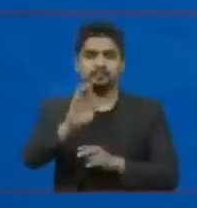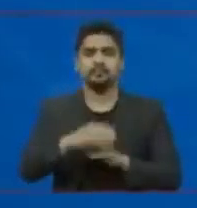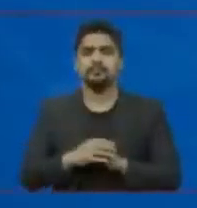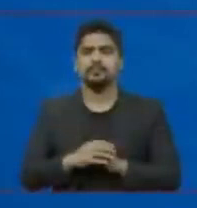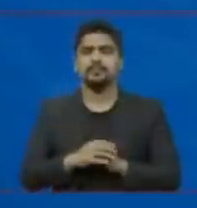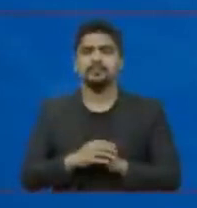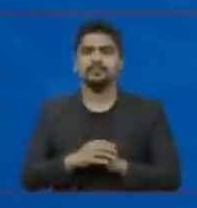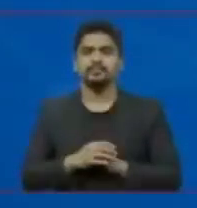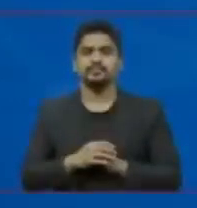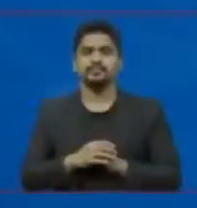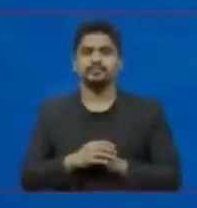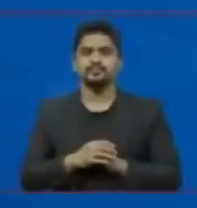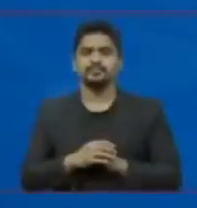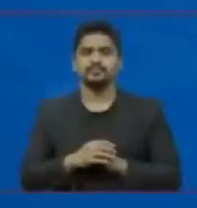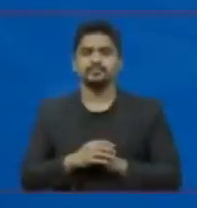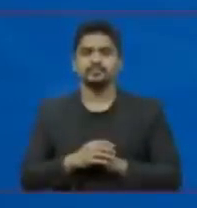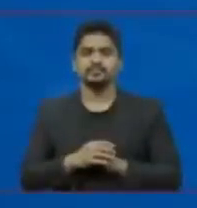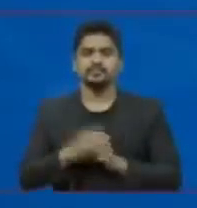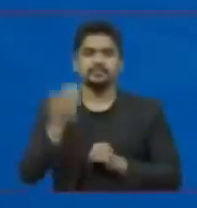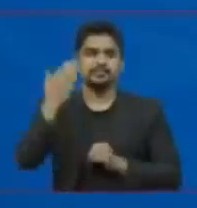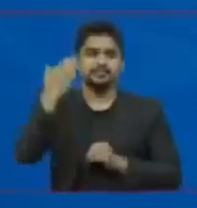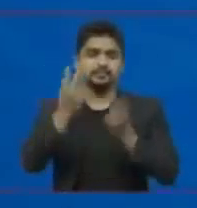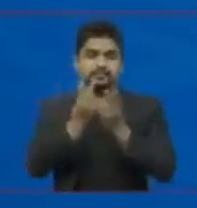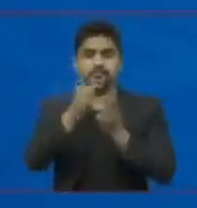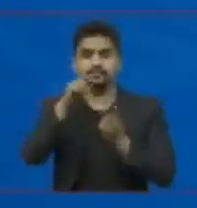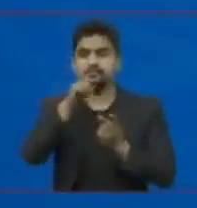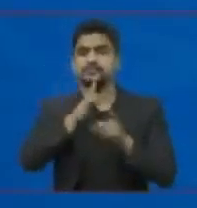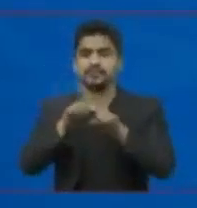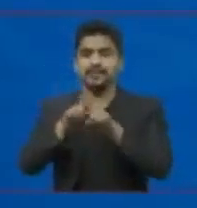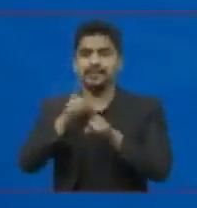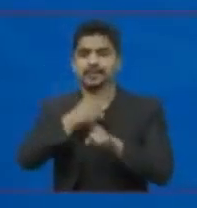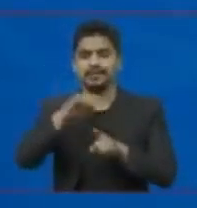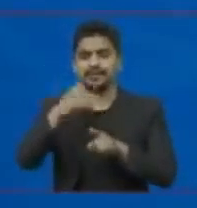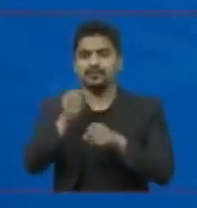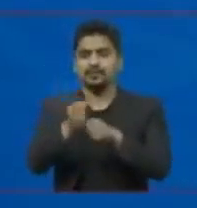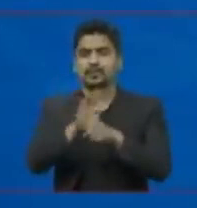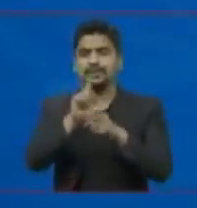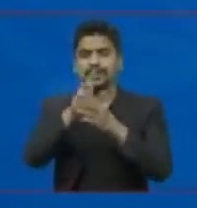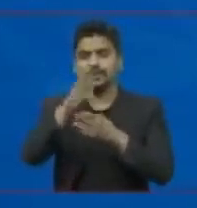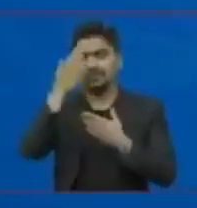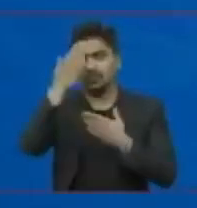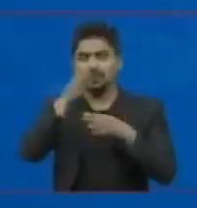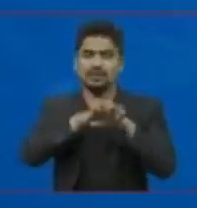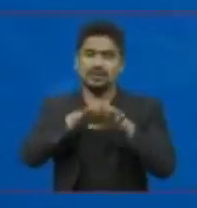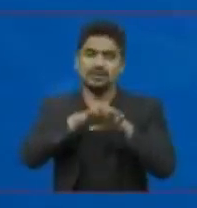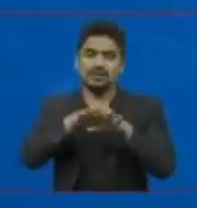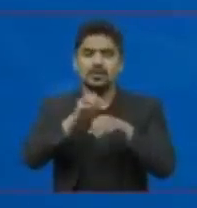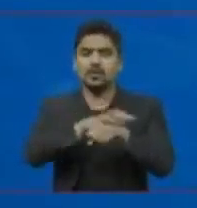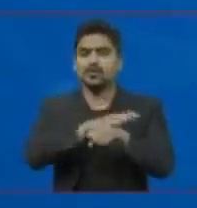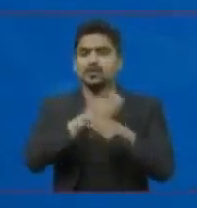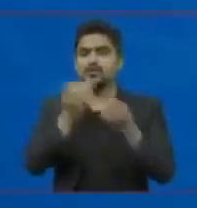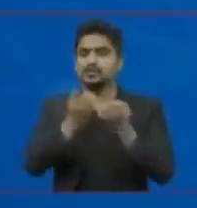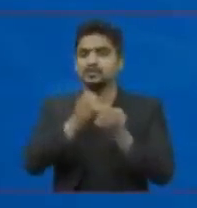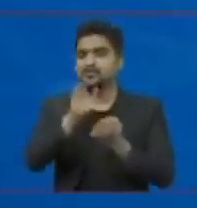मन्त्रालयले विदेशी पाहुनालाई पीसीआर नतिजा नेगेटिभ आए मात्रै होटलमा राख्न भनेको छ। यसैबीच कोरोना भाइरसको संक्रमण बढ्दै गएपछि